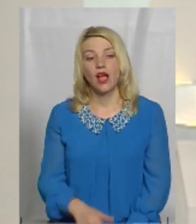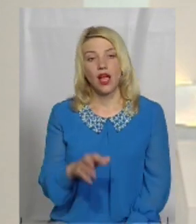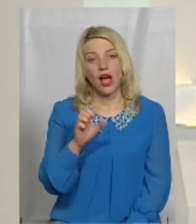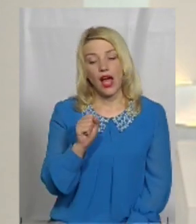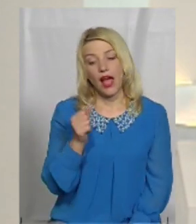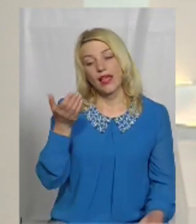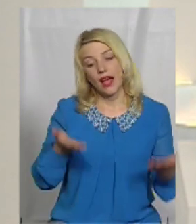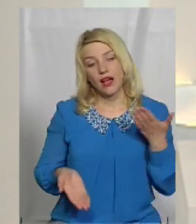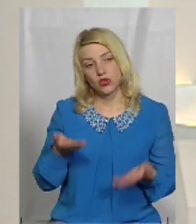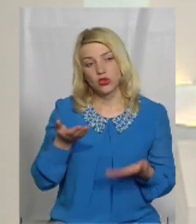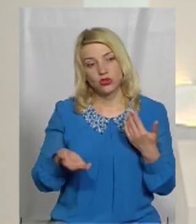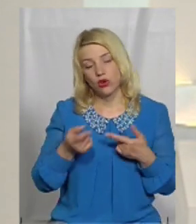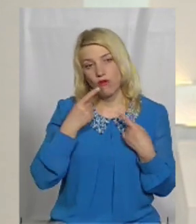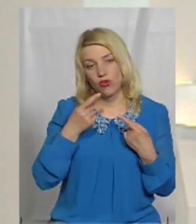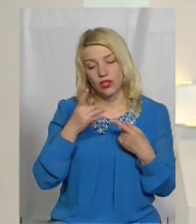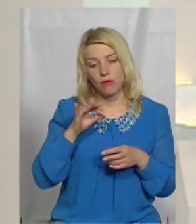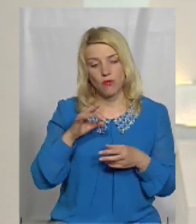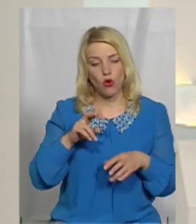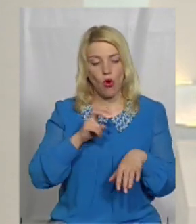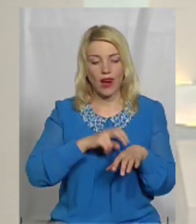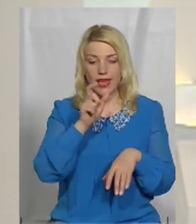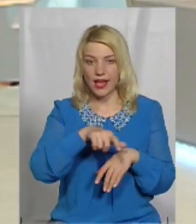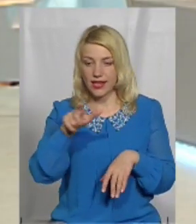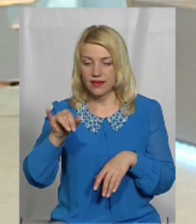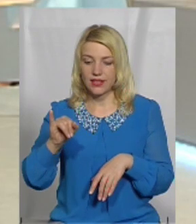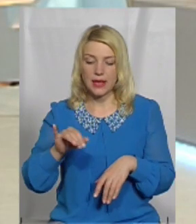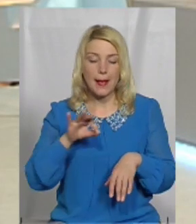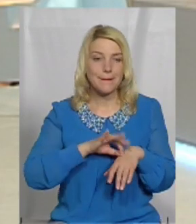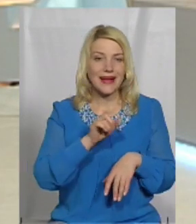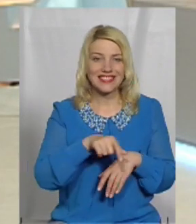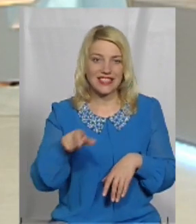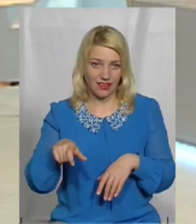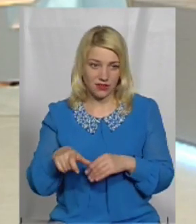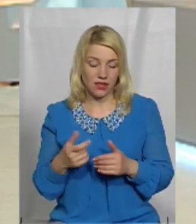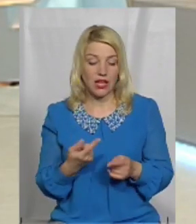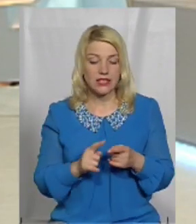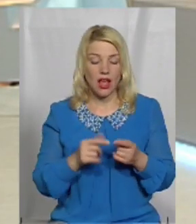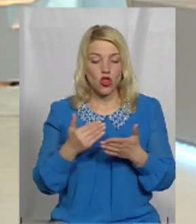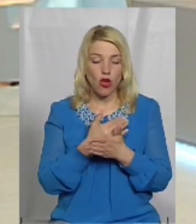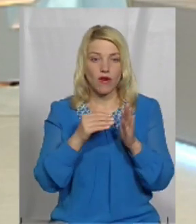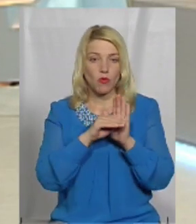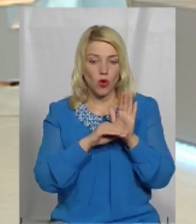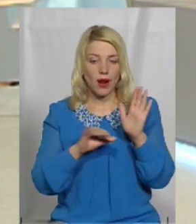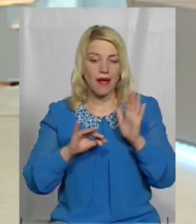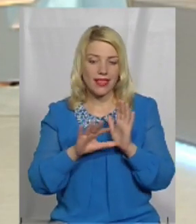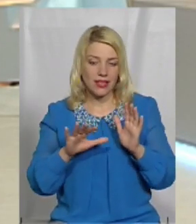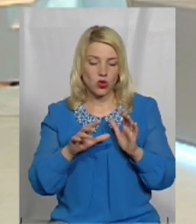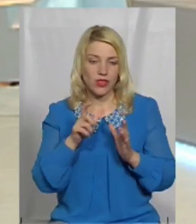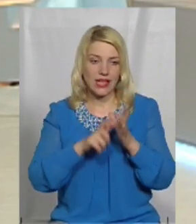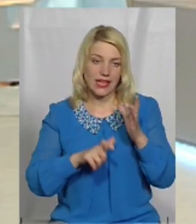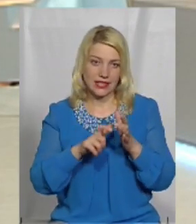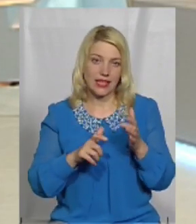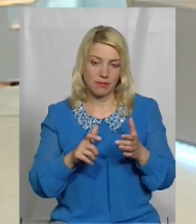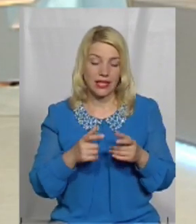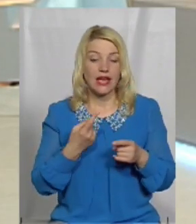що розмовляти про лікарів та пацієнтів? Оця нова програма «Електронний рецепт». Вони полегшують їм